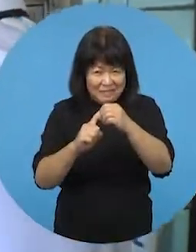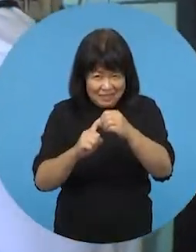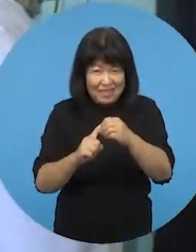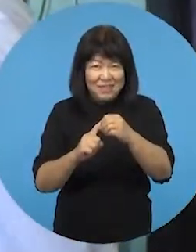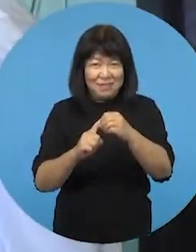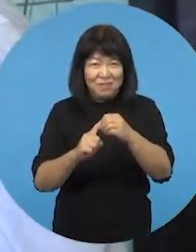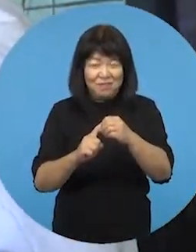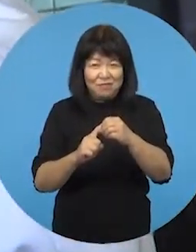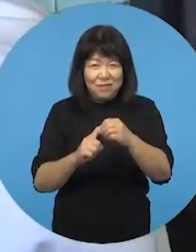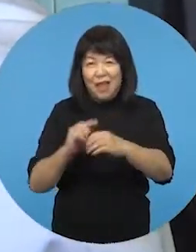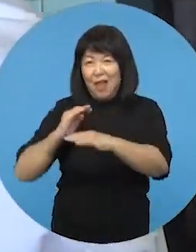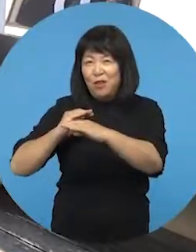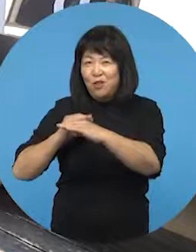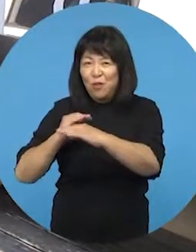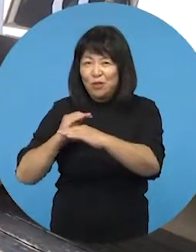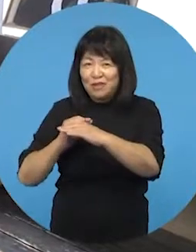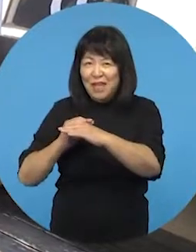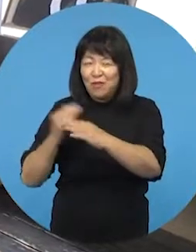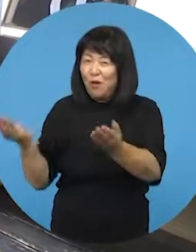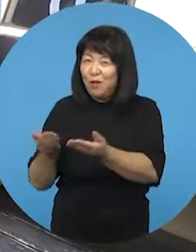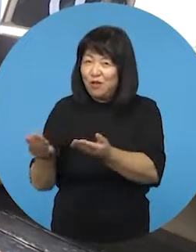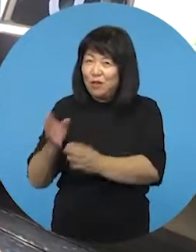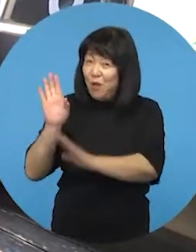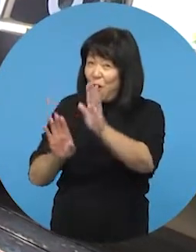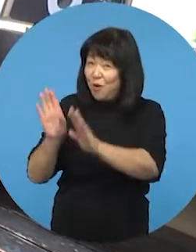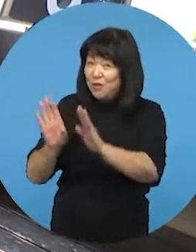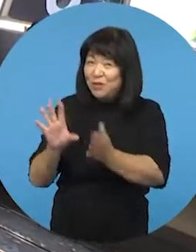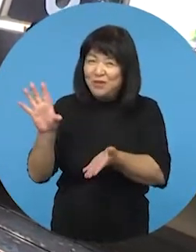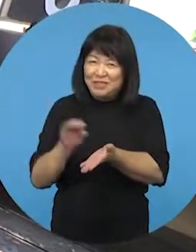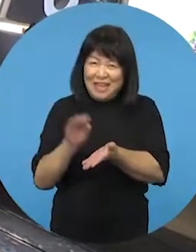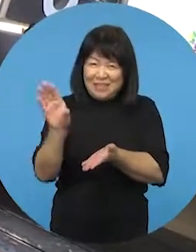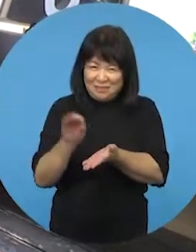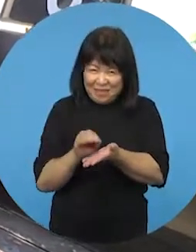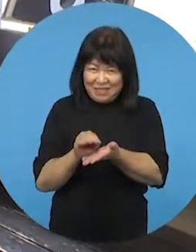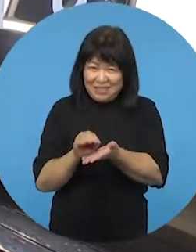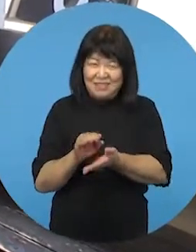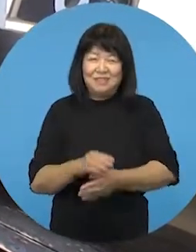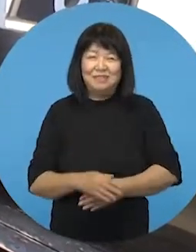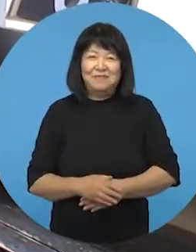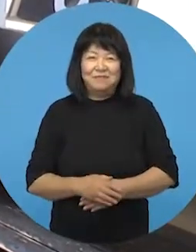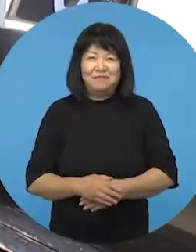職場体験に参加している同級生の様子を取材します。